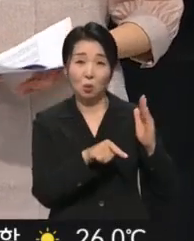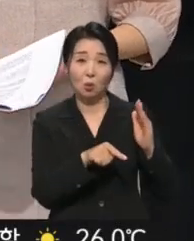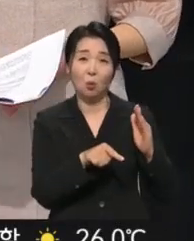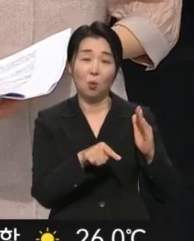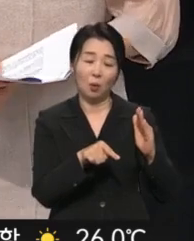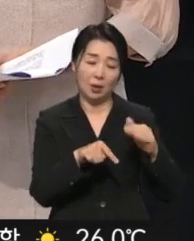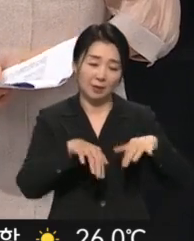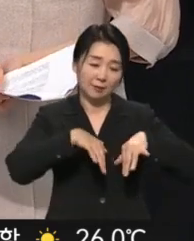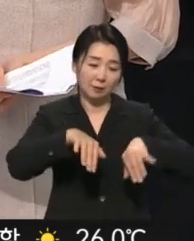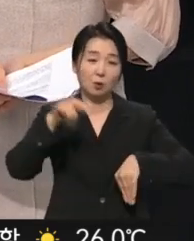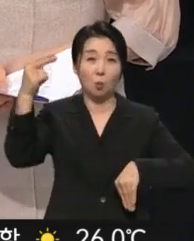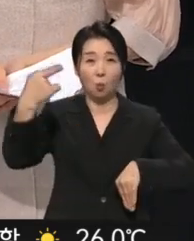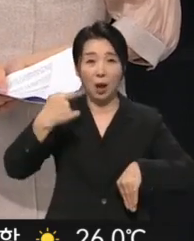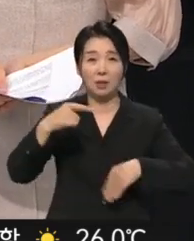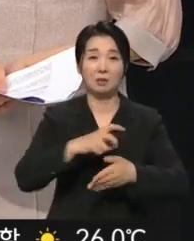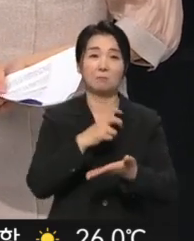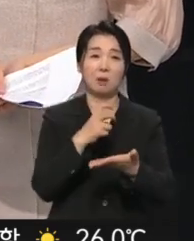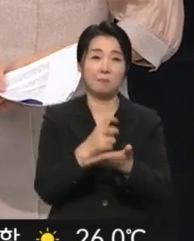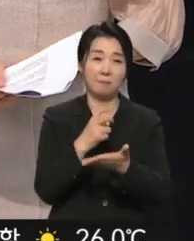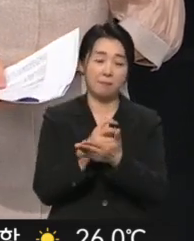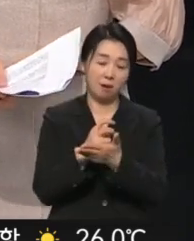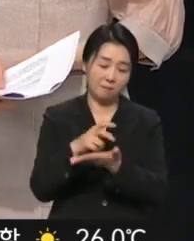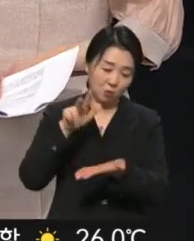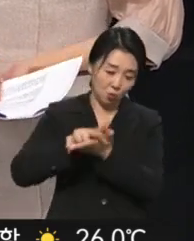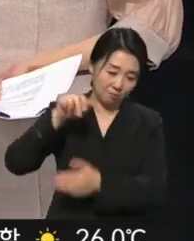거리로 나와서 특별법 제정을 촉구하는 등